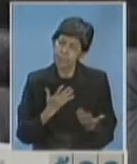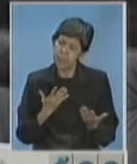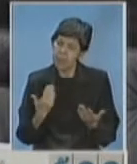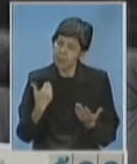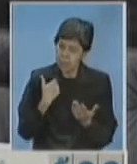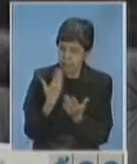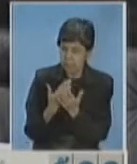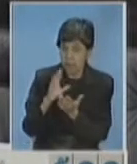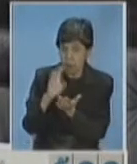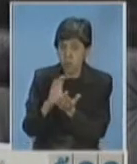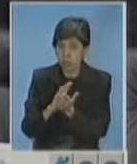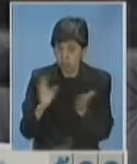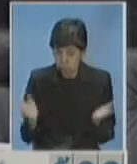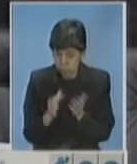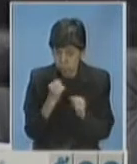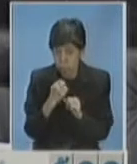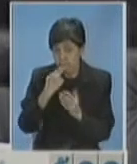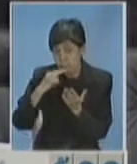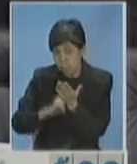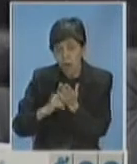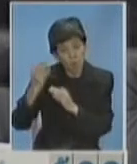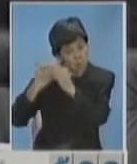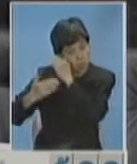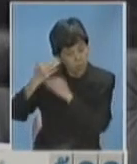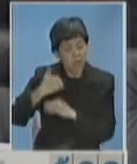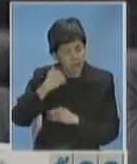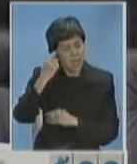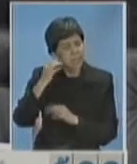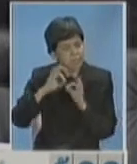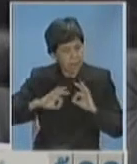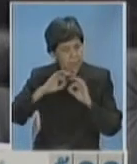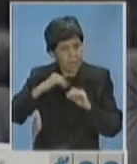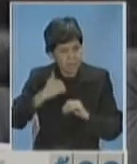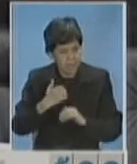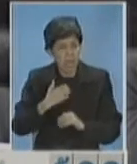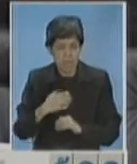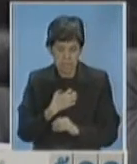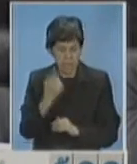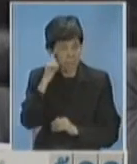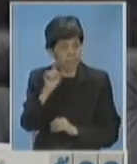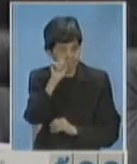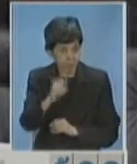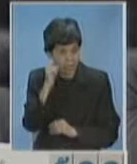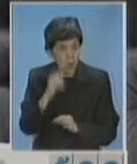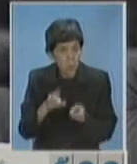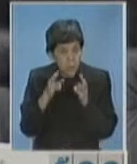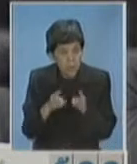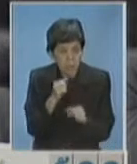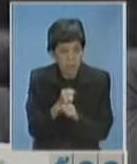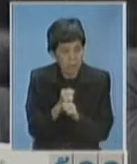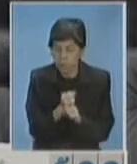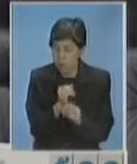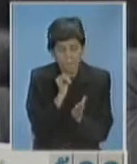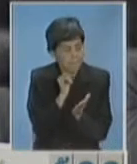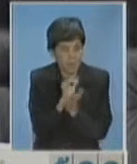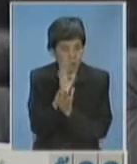ะมีกองทุนส่งเสริมงานจดหมายเหตุนะคะดิฉันเห็นความจำเป็นด้วยแต่ดิฉันให้ข้อสังเกตวิธีที่ไม่ถูกต้